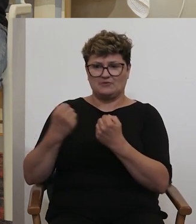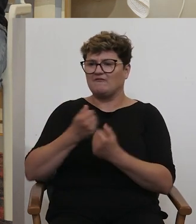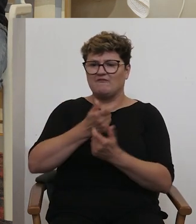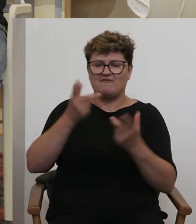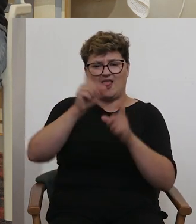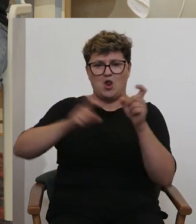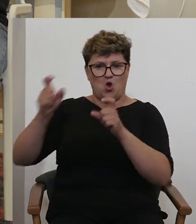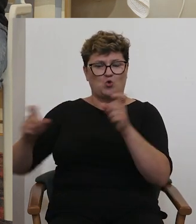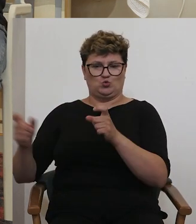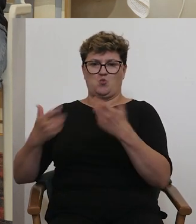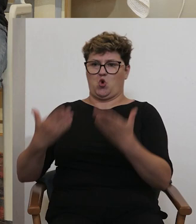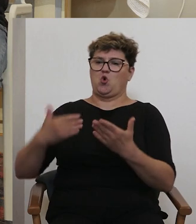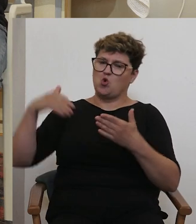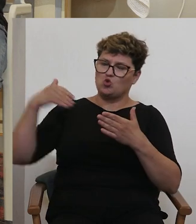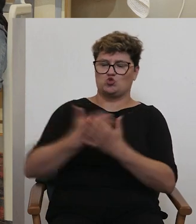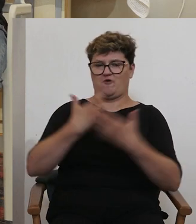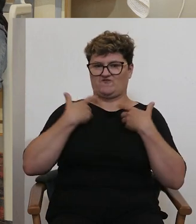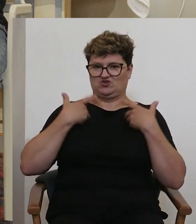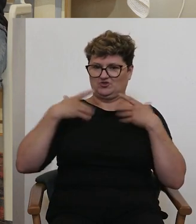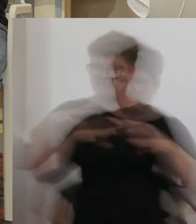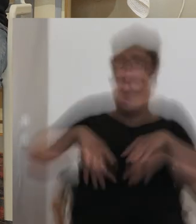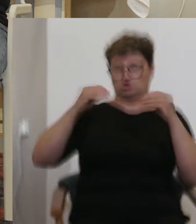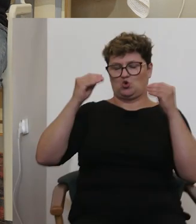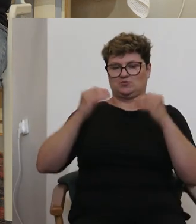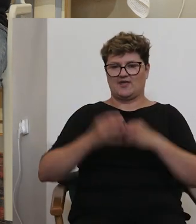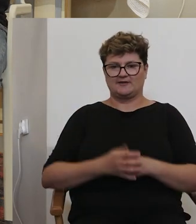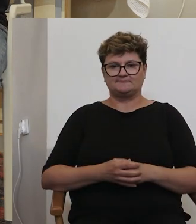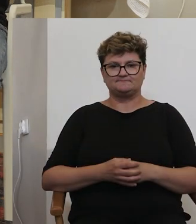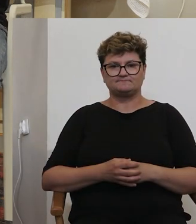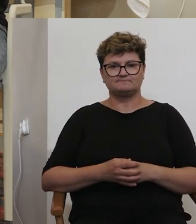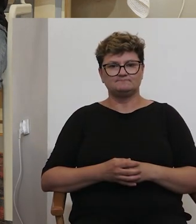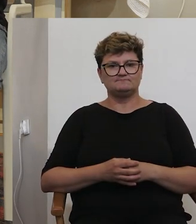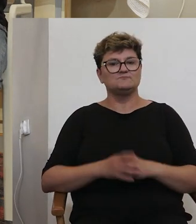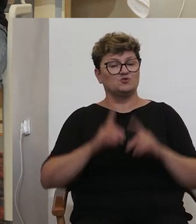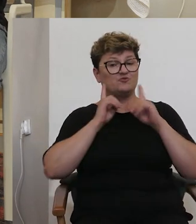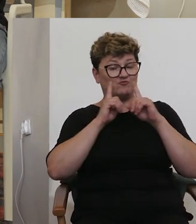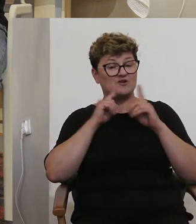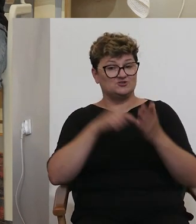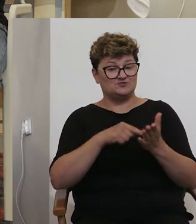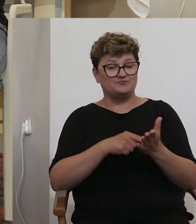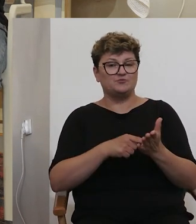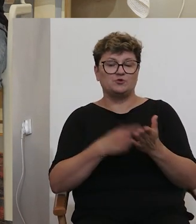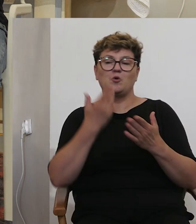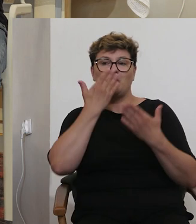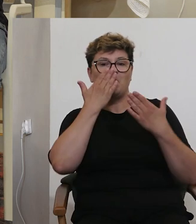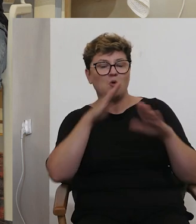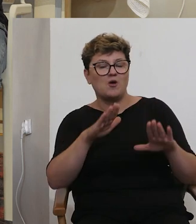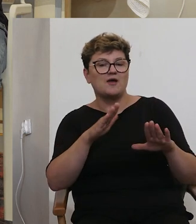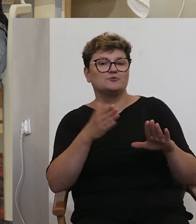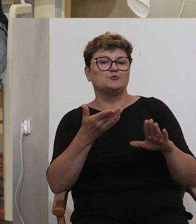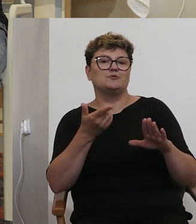nowy początek. I tak to wielu z nich też traktowało. No właśnie pan też obrazowo przedstawia